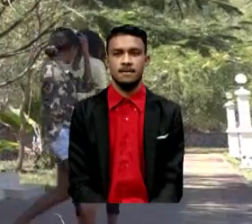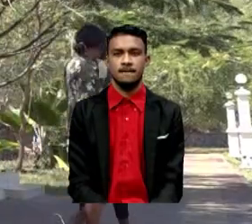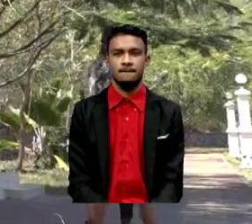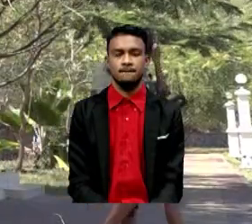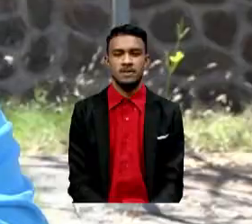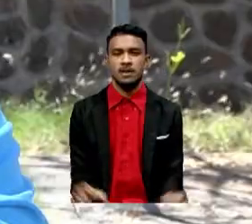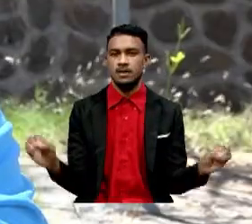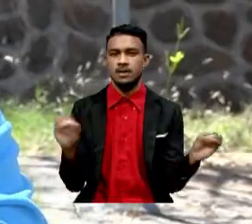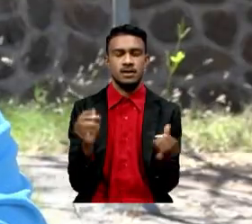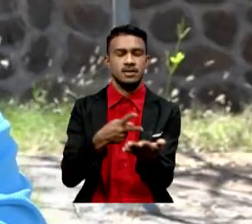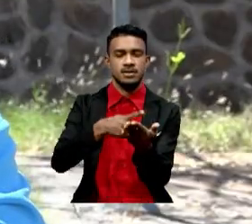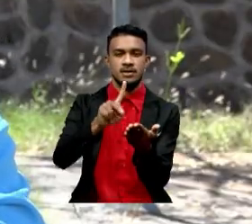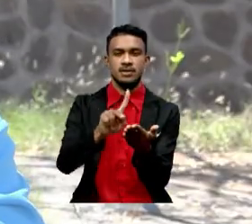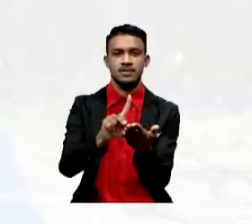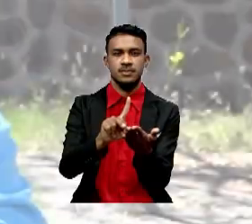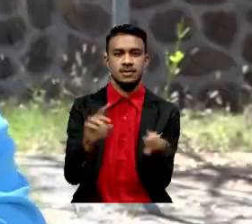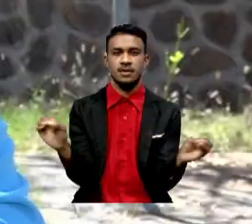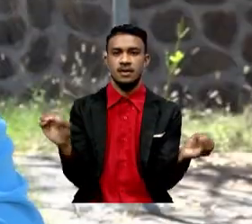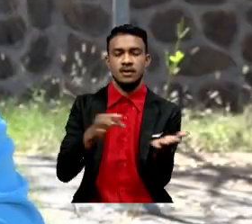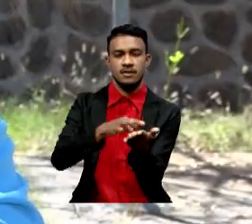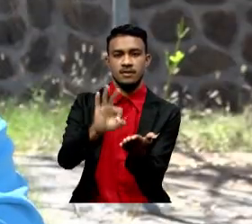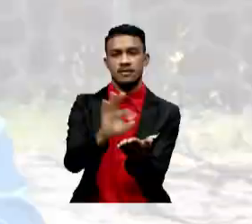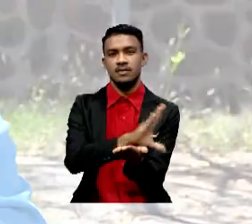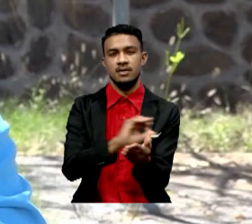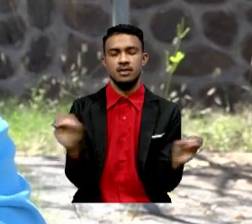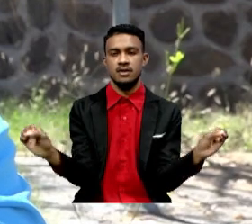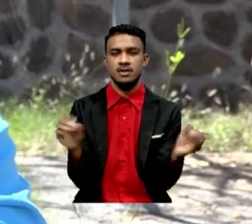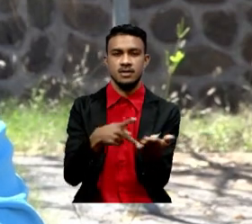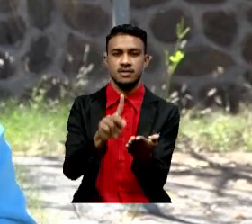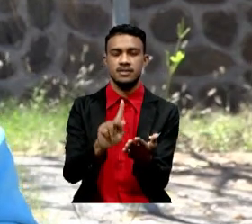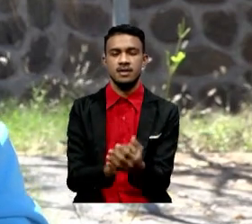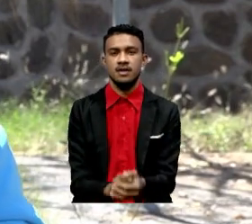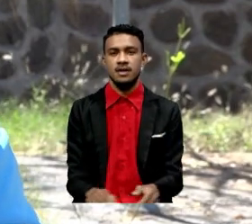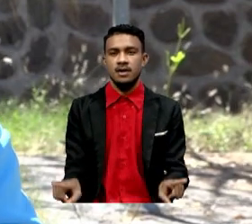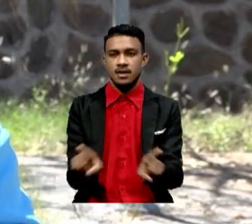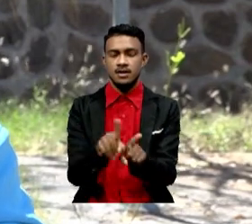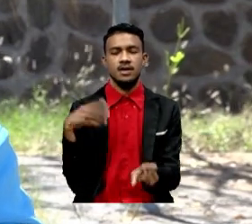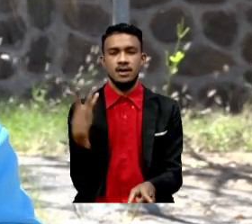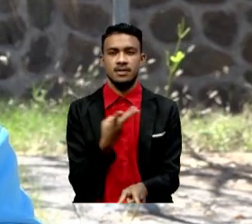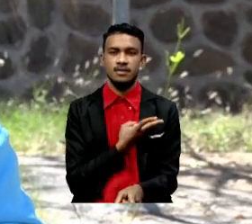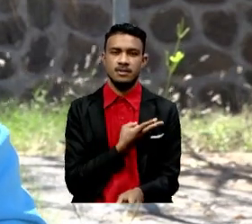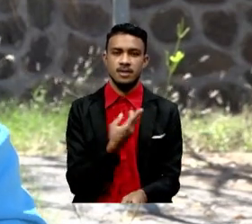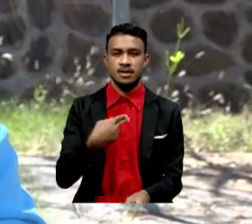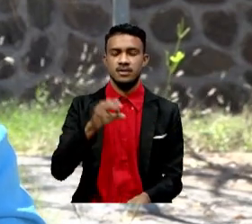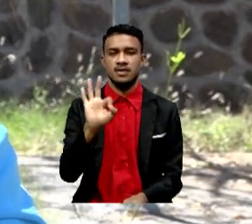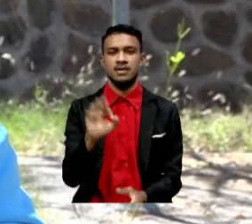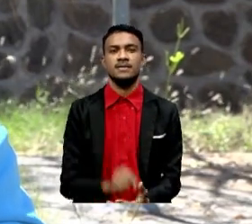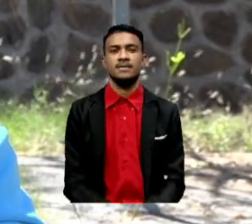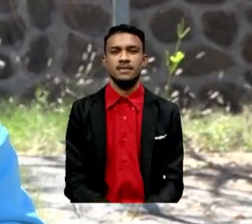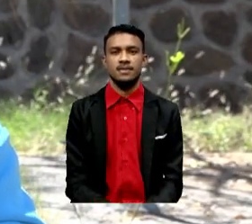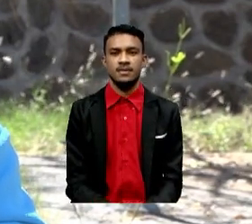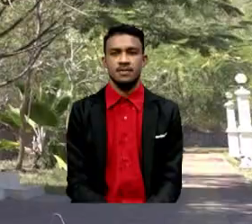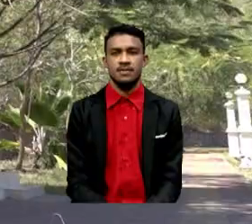La selo, gratis. La selo hoto. Makane det, amnian haris fatin det.